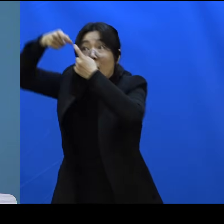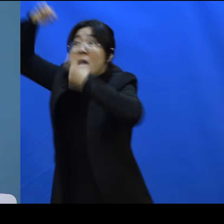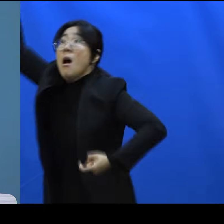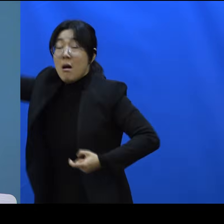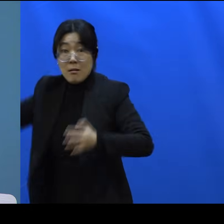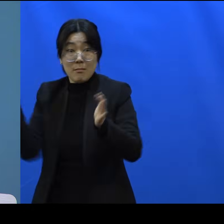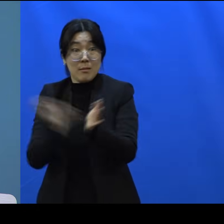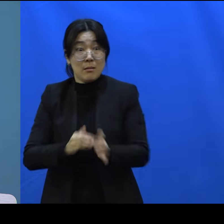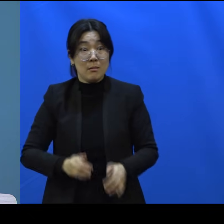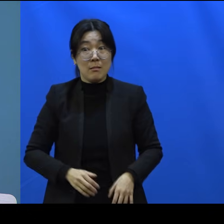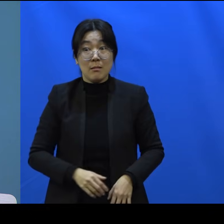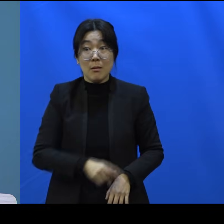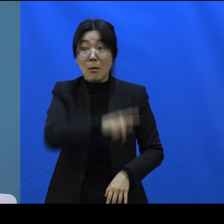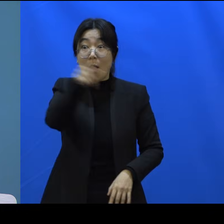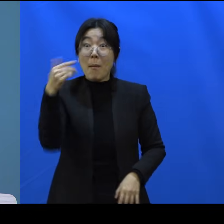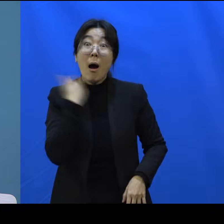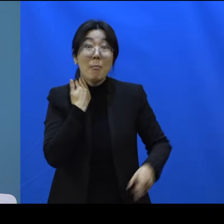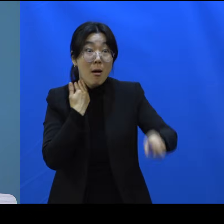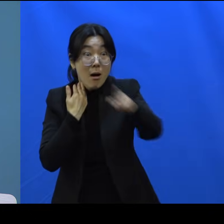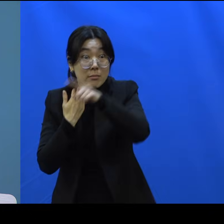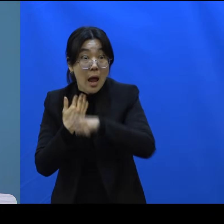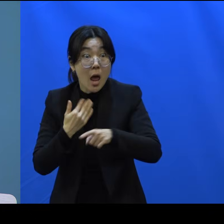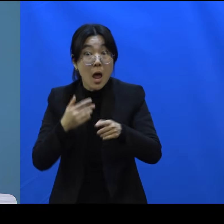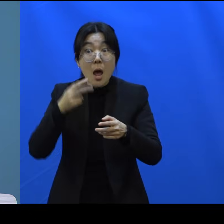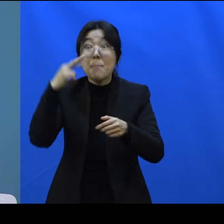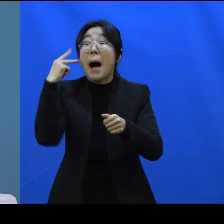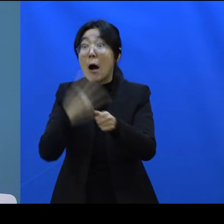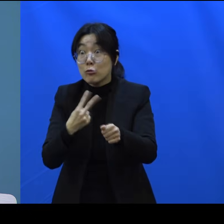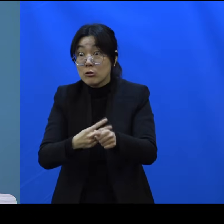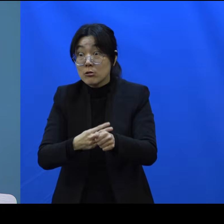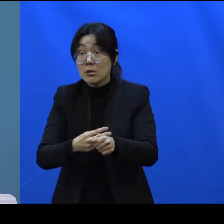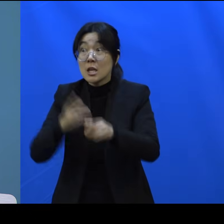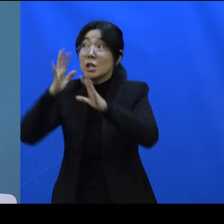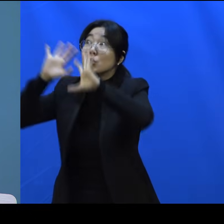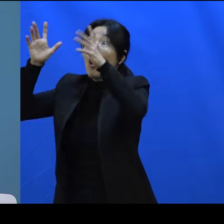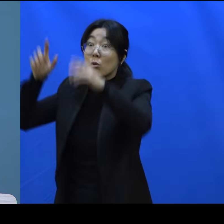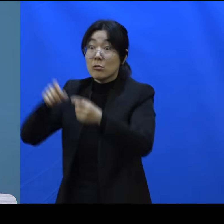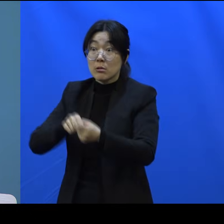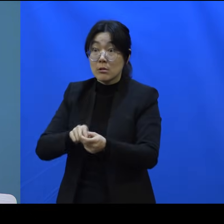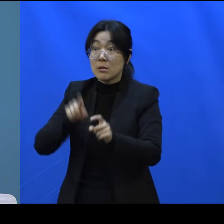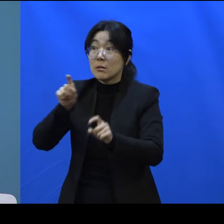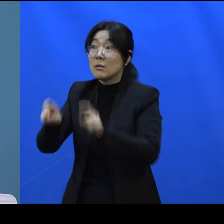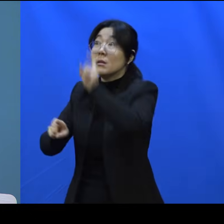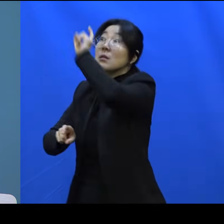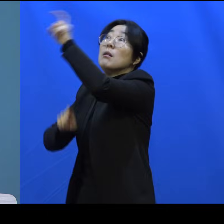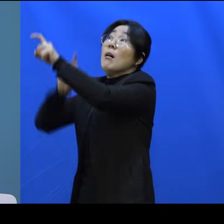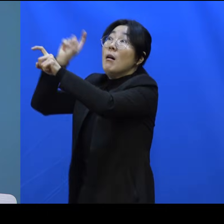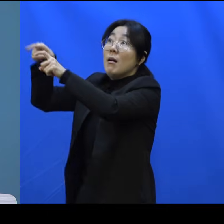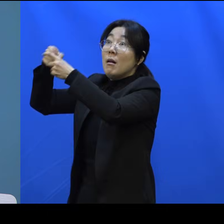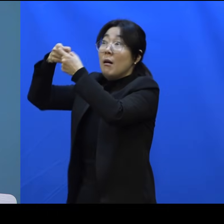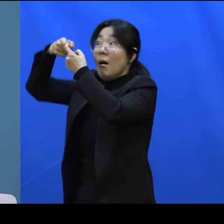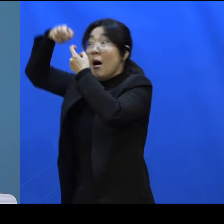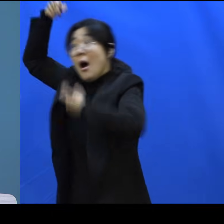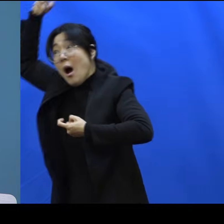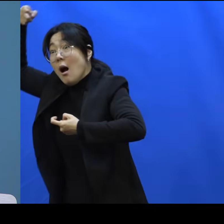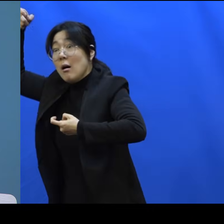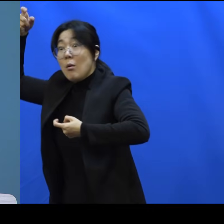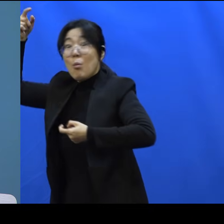어마어마한 경험이에요. 이거 누가 이걸 경험해 보겠습니까? 그죠? 옛날에 천국 갔다 왔다는 사람이 가끔